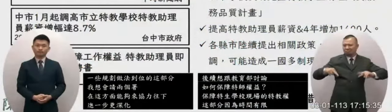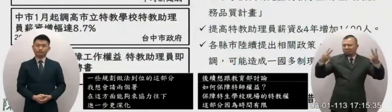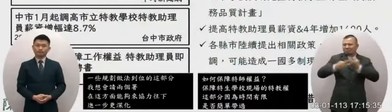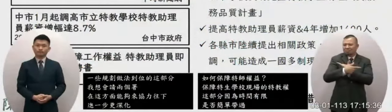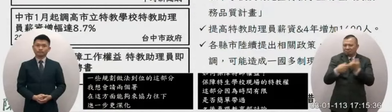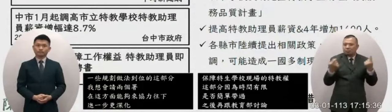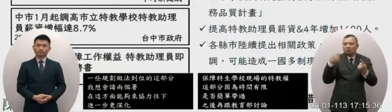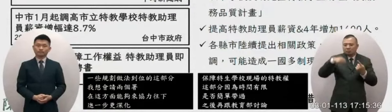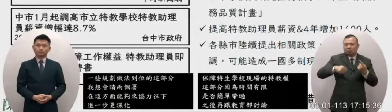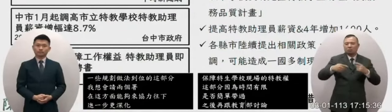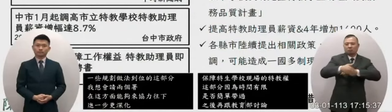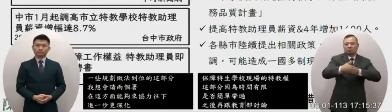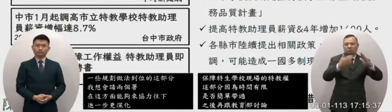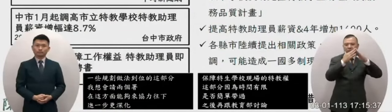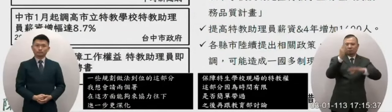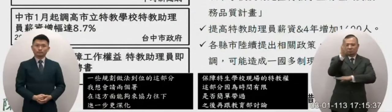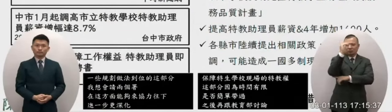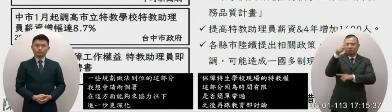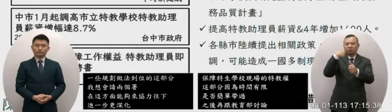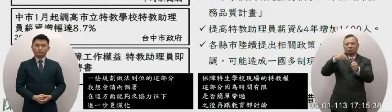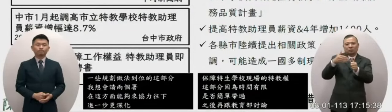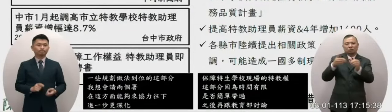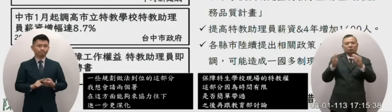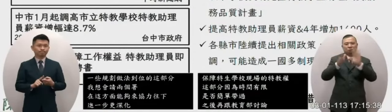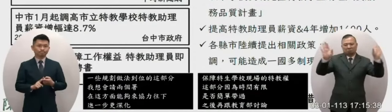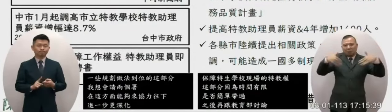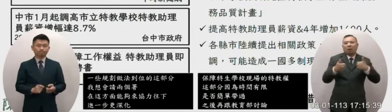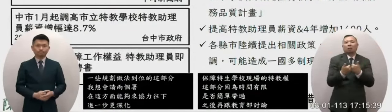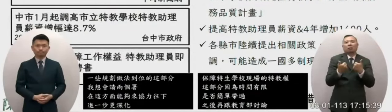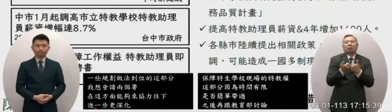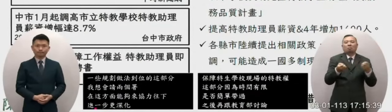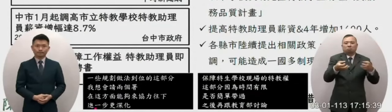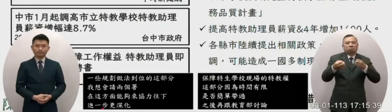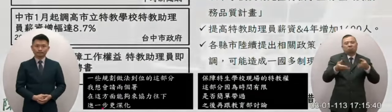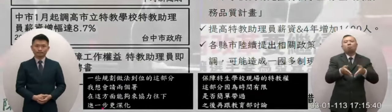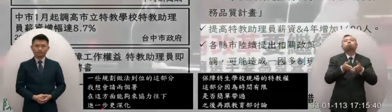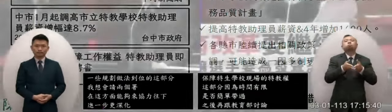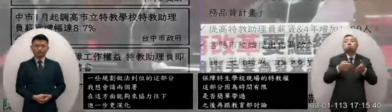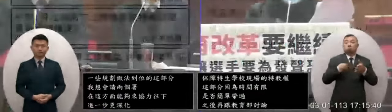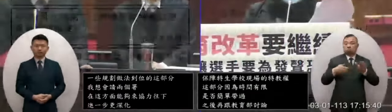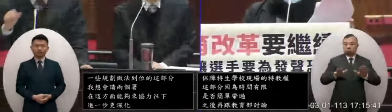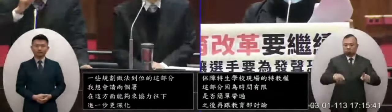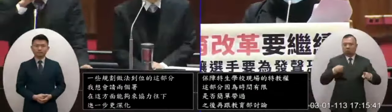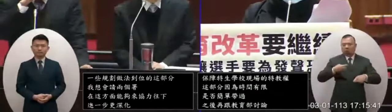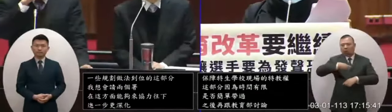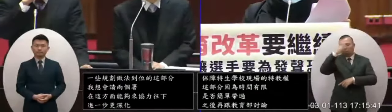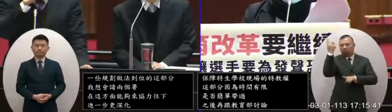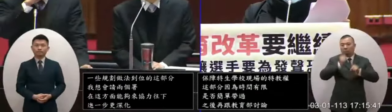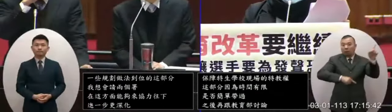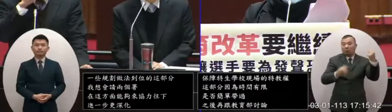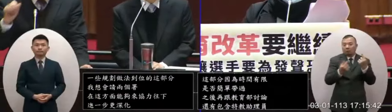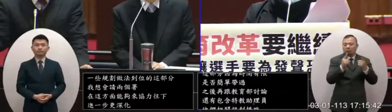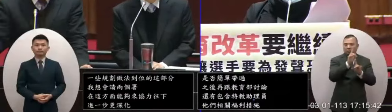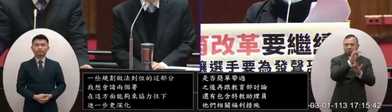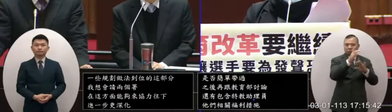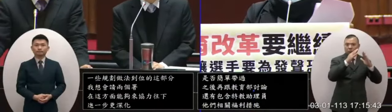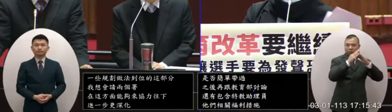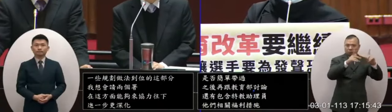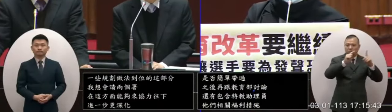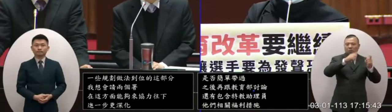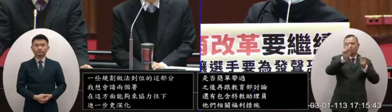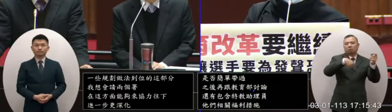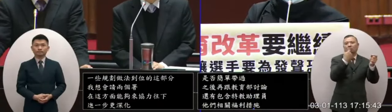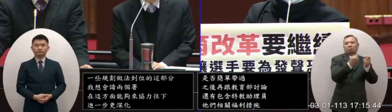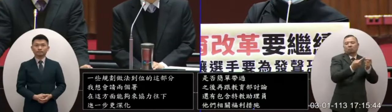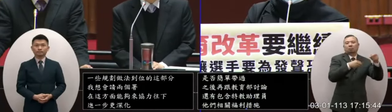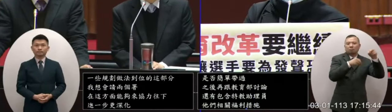跟全国各地的县市政府教育局讨论。可是我们现在看到很大一个明显的不同哦，例如说新竹市它有全年的聘期，但